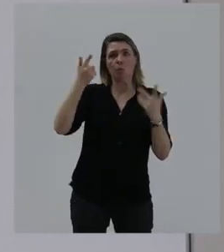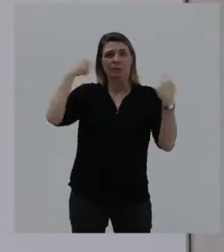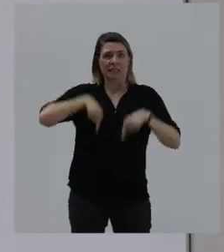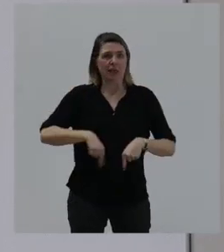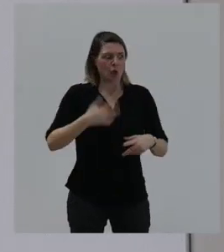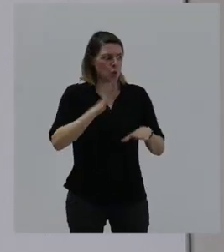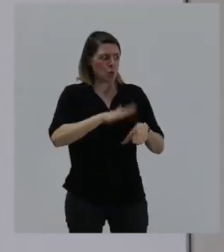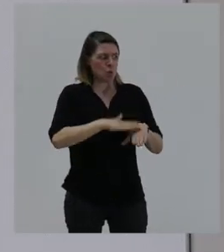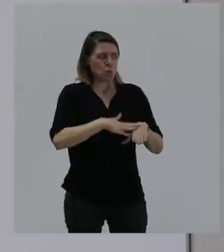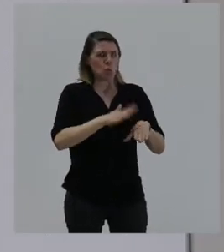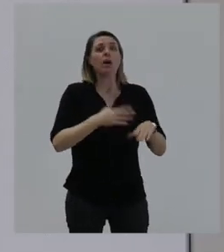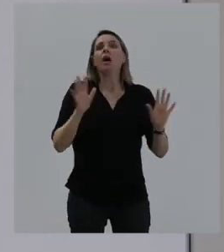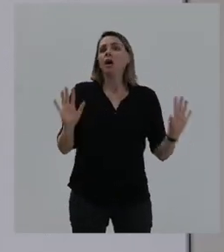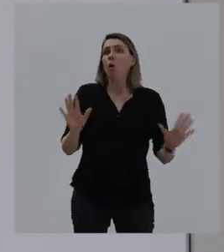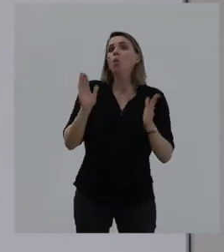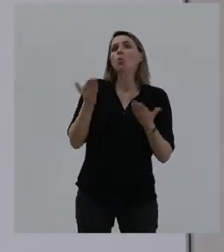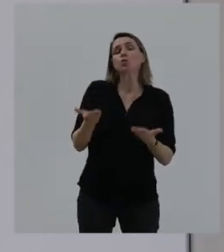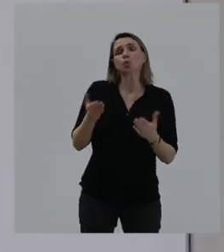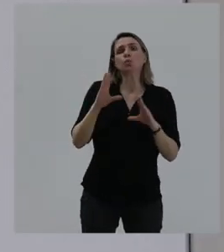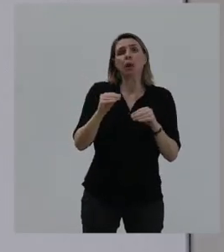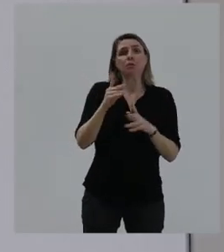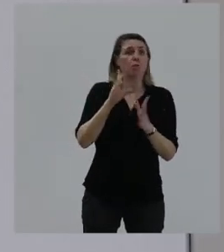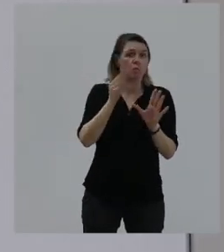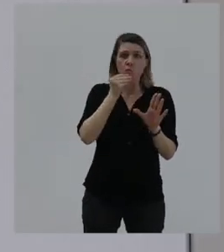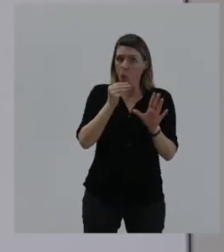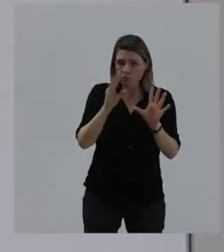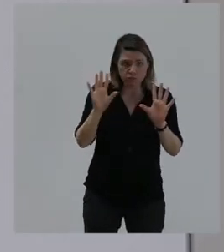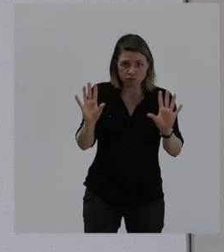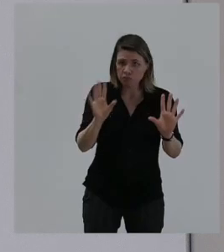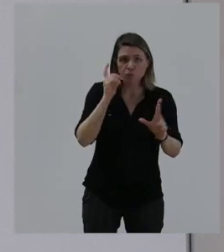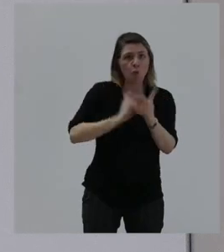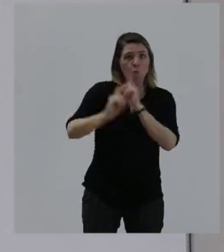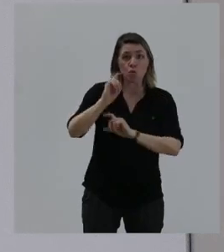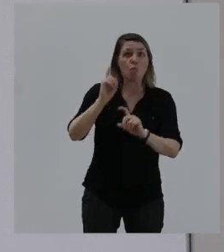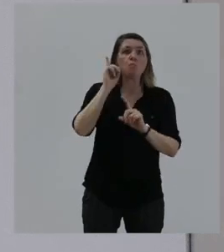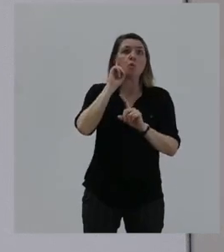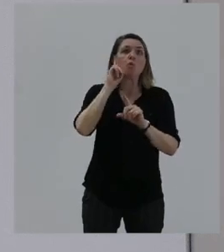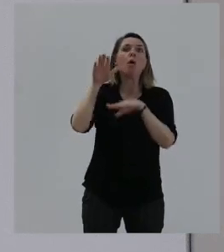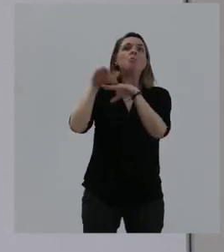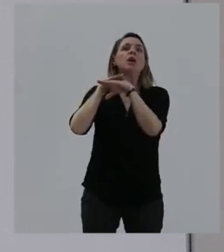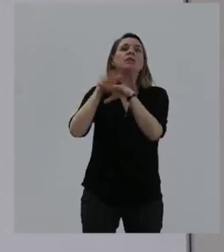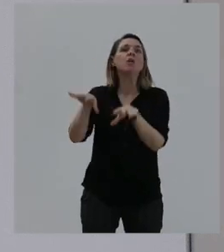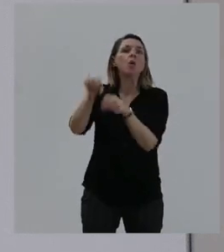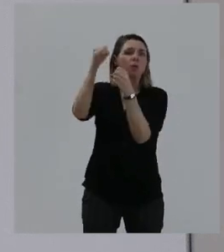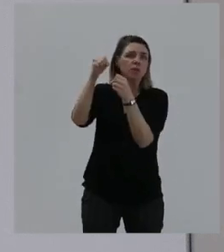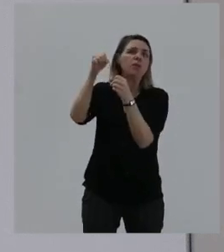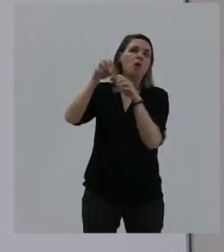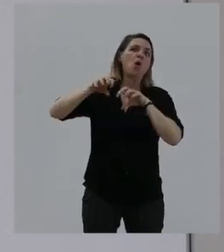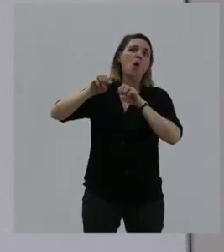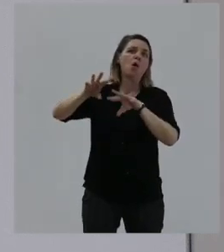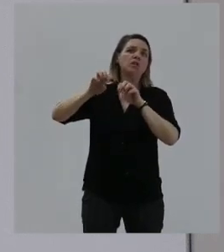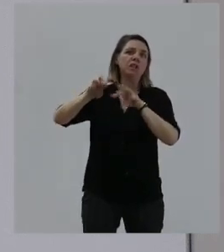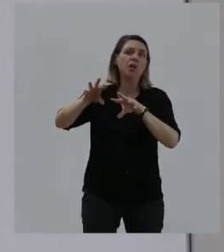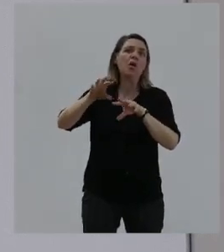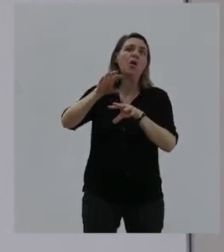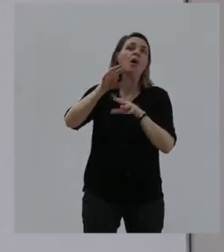ministérielles. Aujourd'hui, cette place a reculé parce que la politique de recrutement d'enseignants et